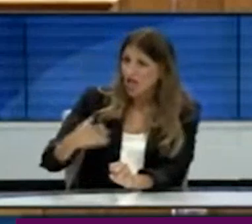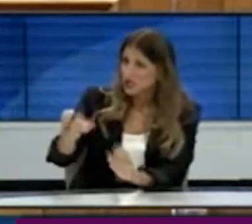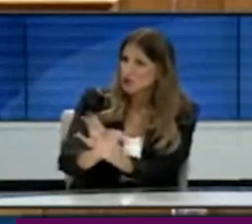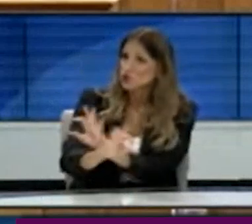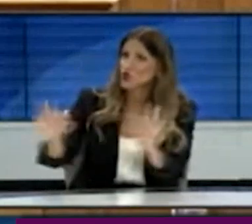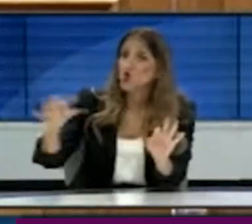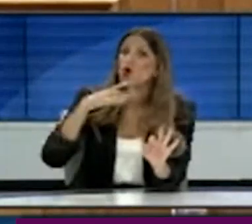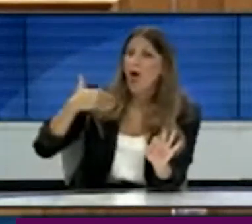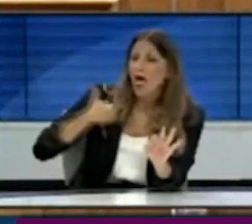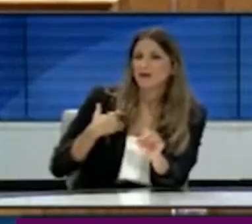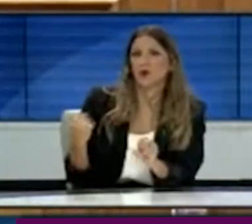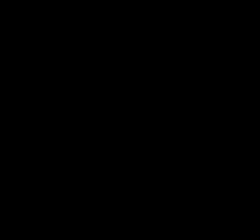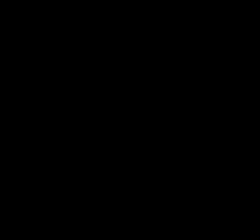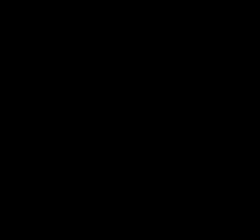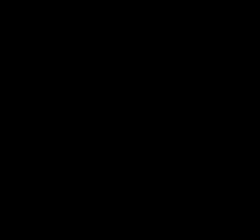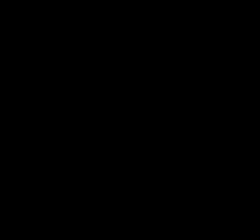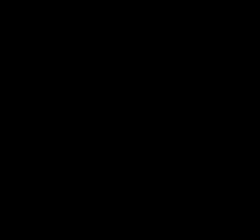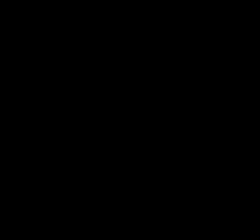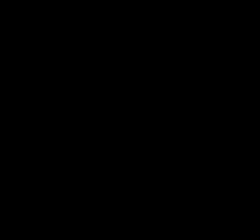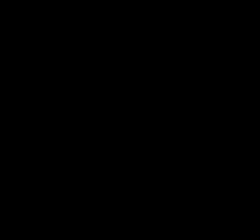να μιλάτε και από πάνω.